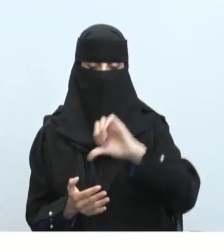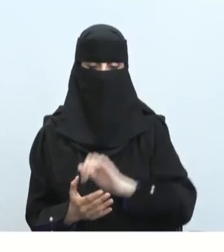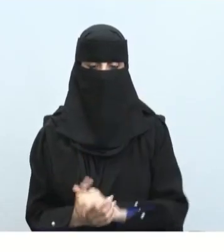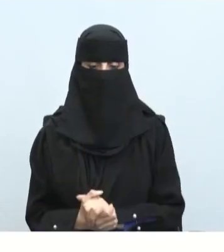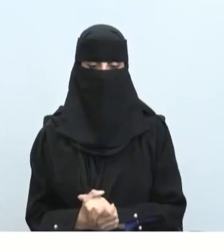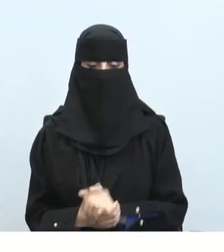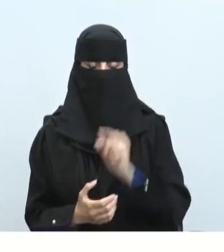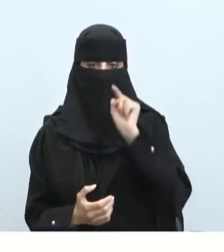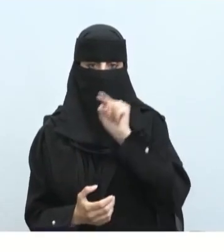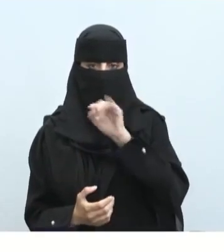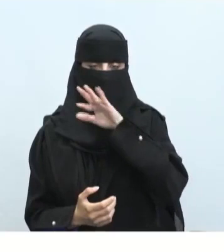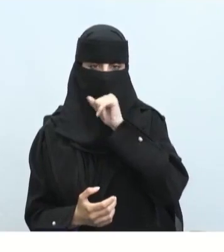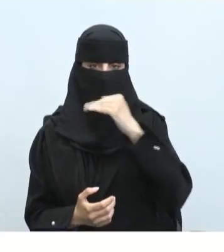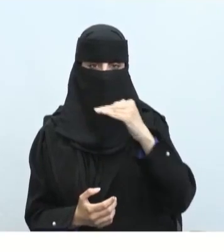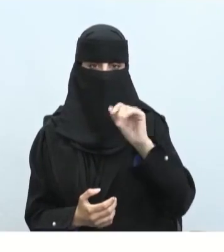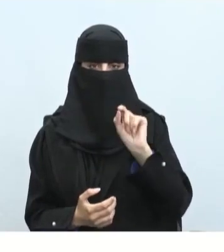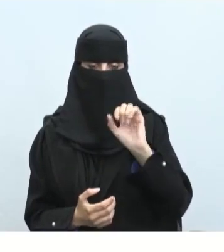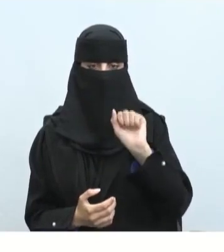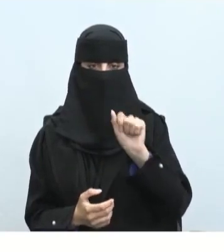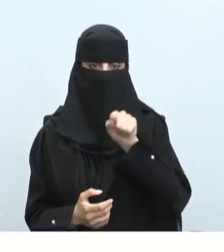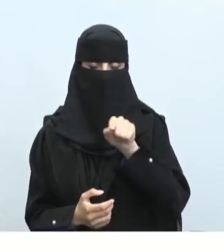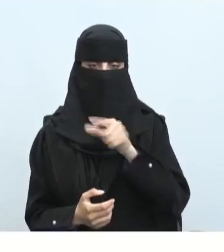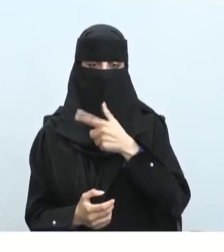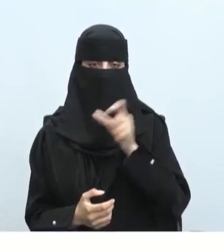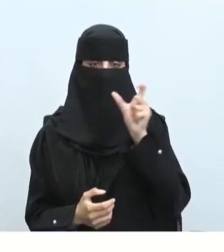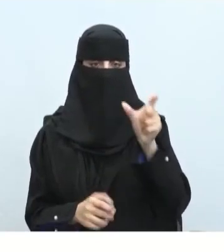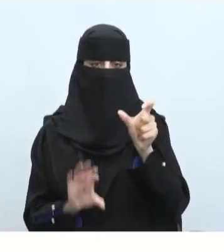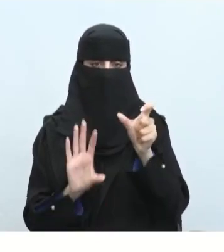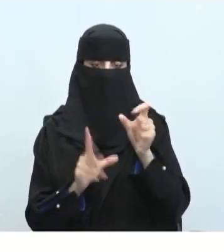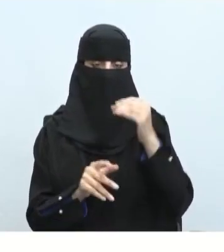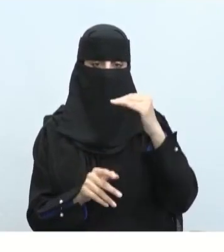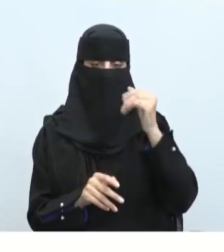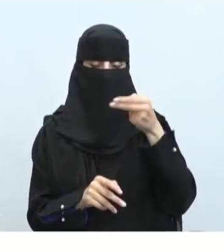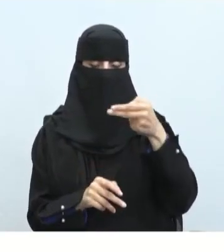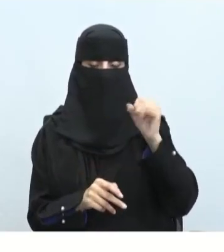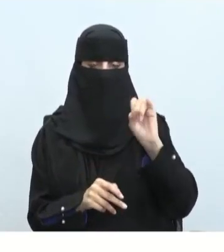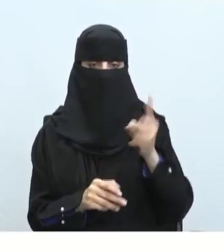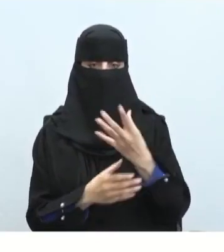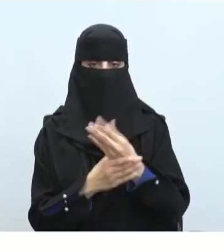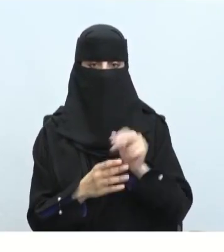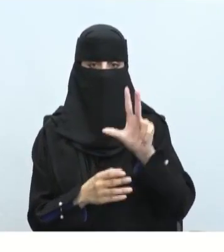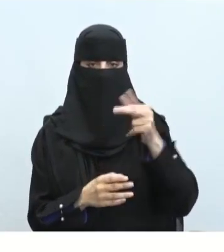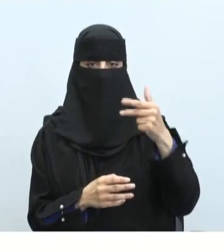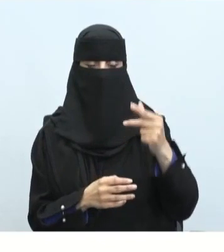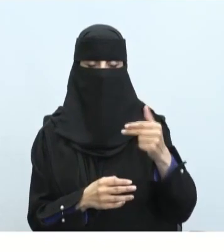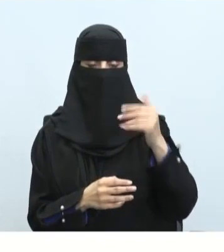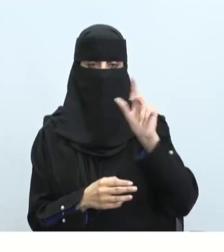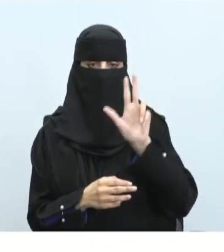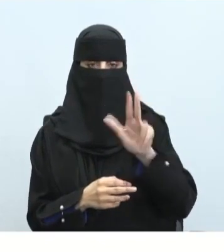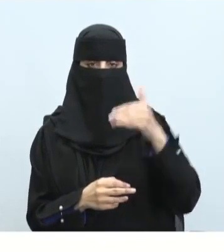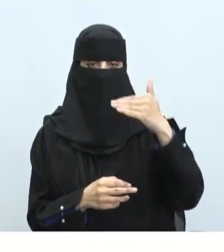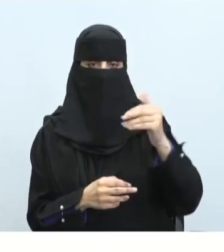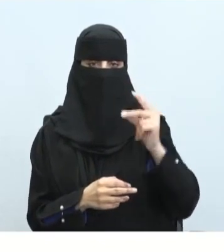ان ابا حفص كنيه عمر بن الخطاب رضي الله عنه الحرف